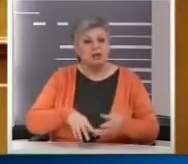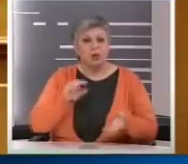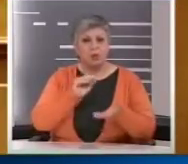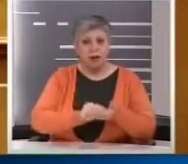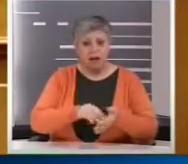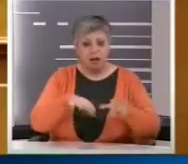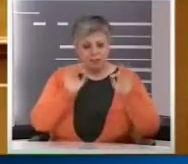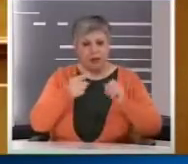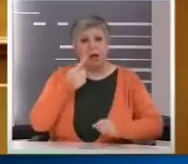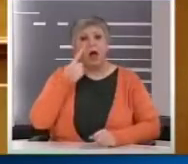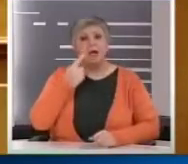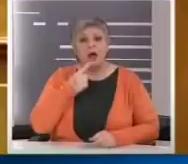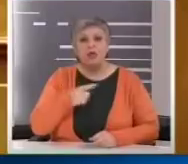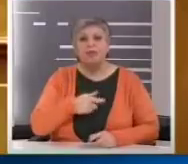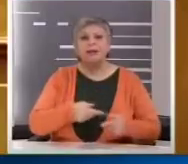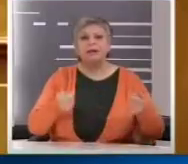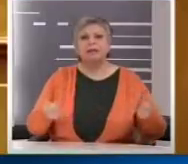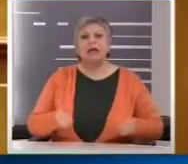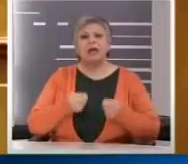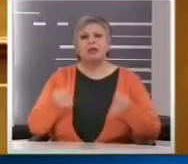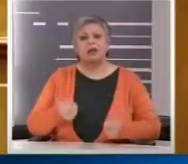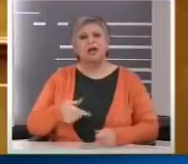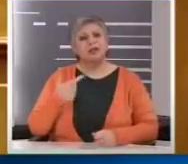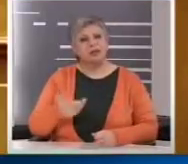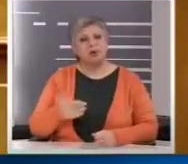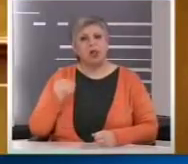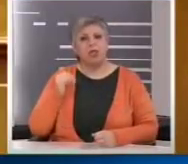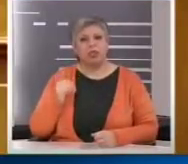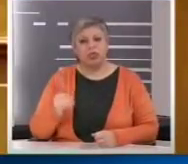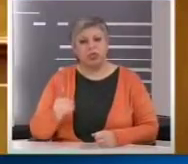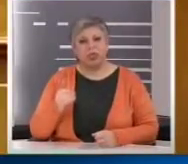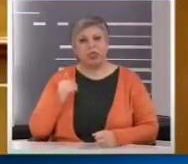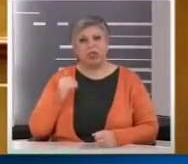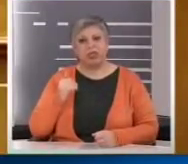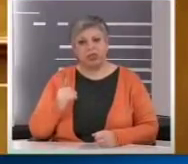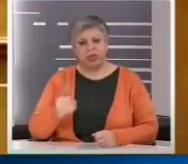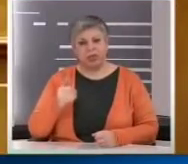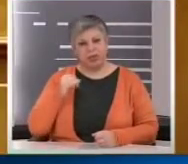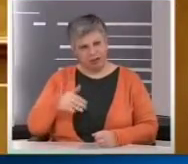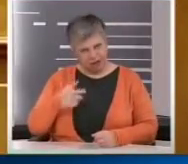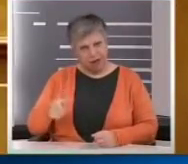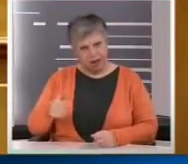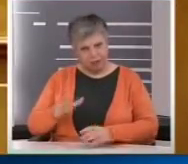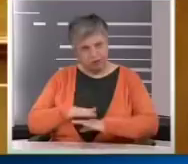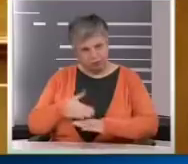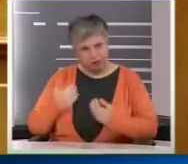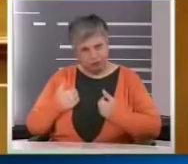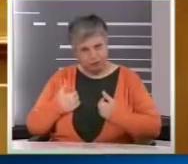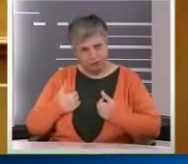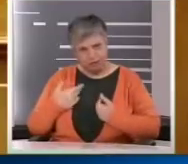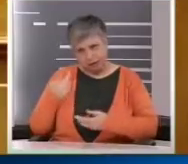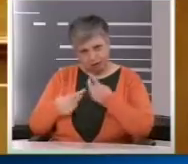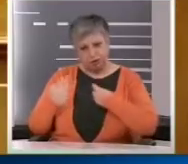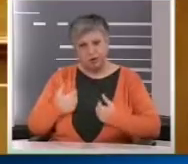στο πόρισμα άλλο ένα πόρισμα. Για να καθυστερούμε. Γι' αυτό μας κατηγορείτε. Μας κατηγορείτε γιατί